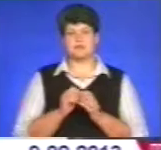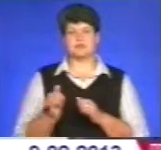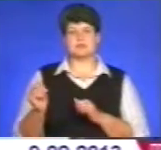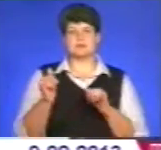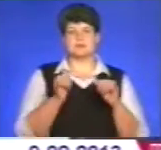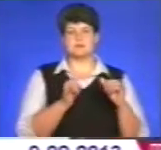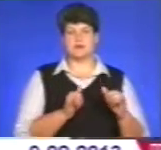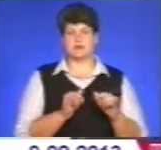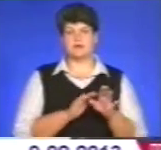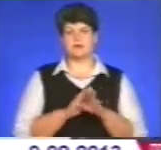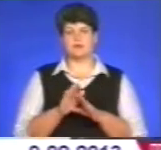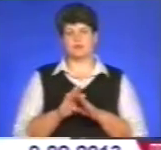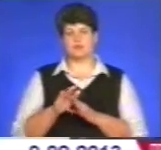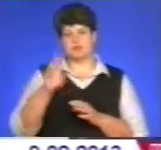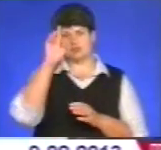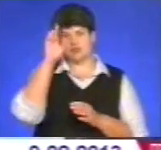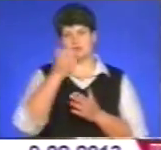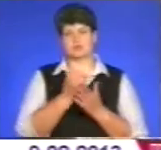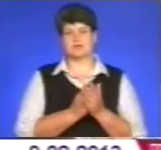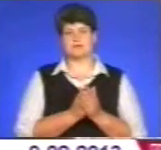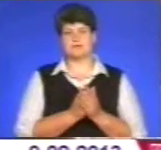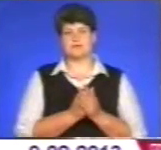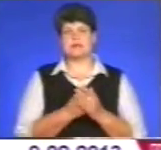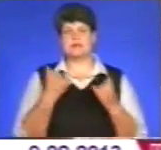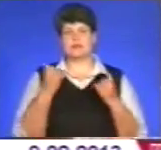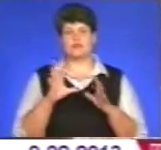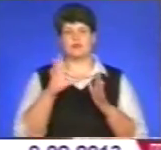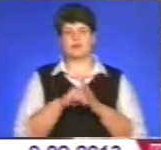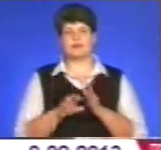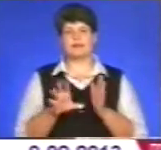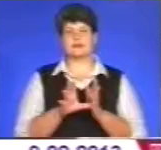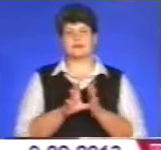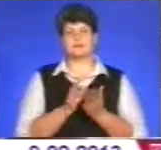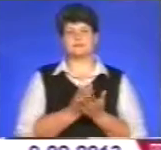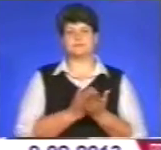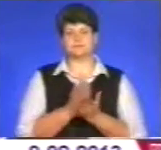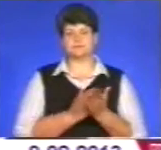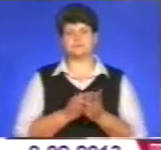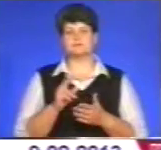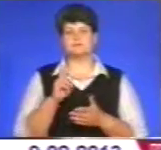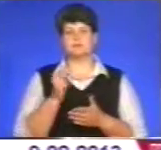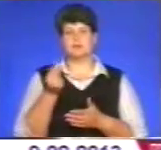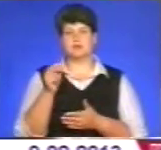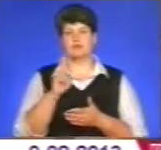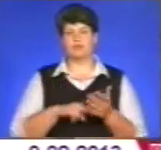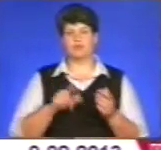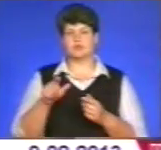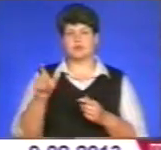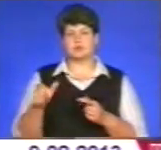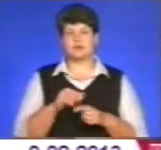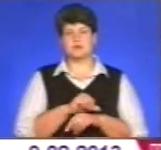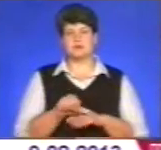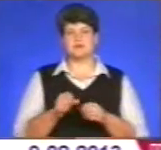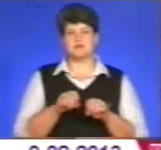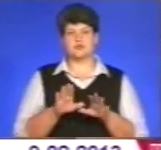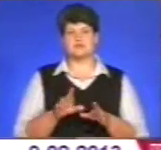забезпечувати наповнення державної скарбниці. Наразі впроваджують електронні сервіси обслуговування платників податків, а митниця вирішує